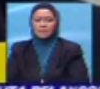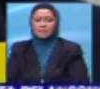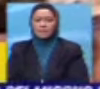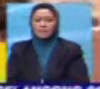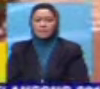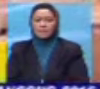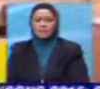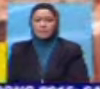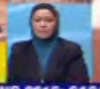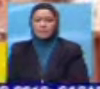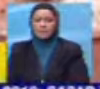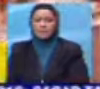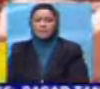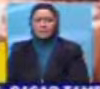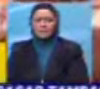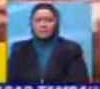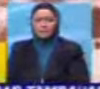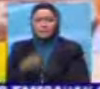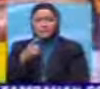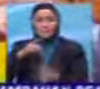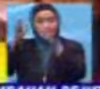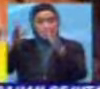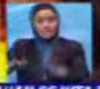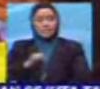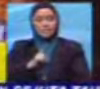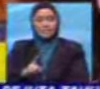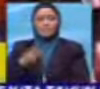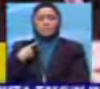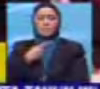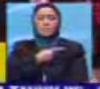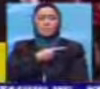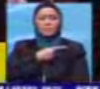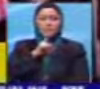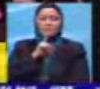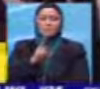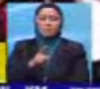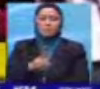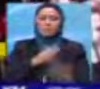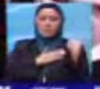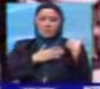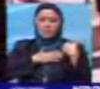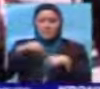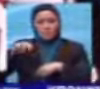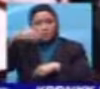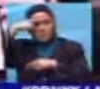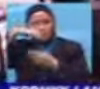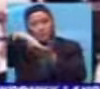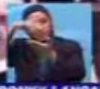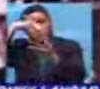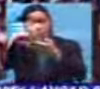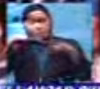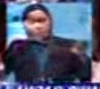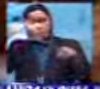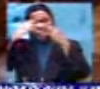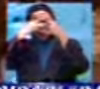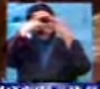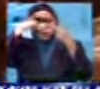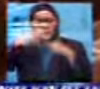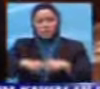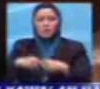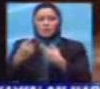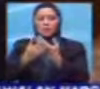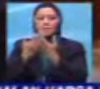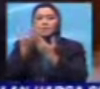والشريفة. Sebagai umat Islam, kita berkewajipan untuk belajar bahasa Arab dalam membantu memahami Al-Quran